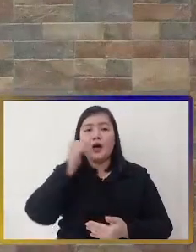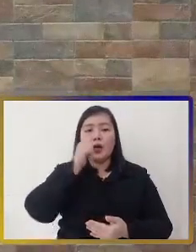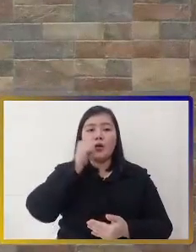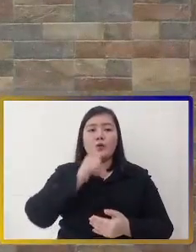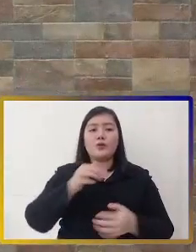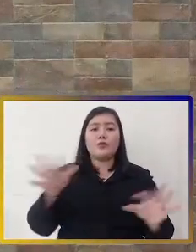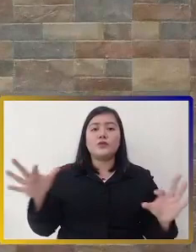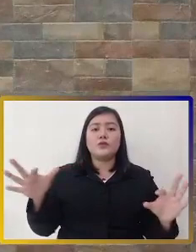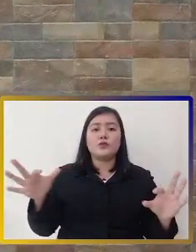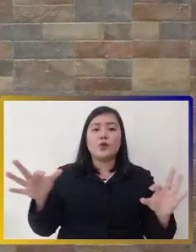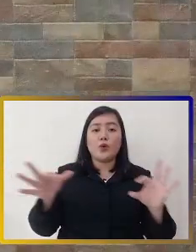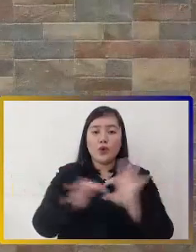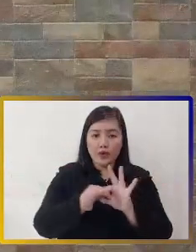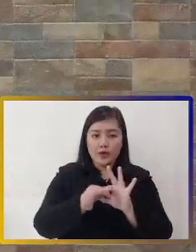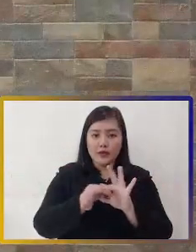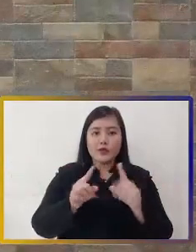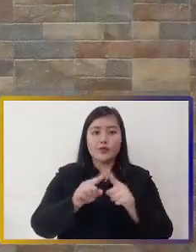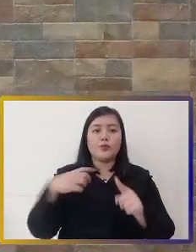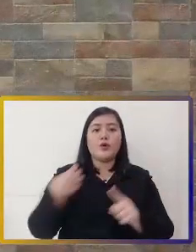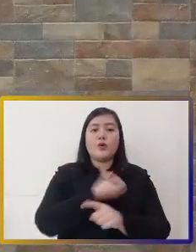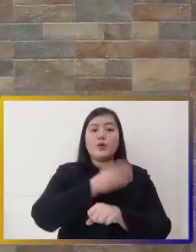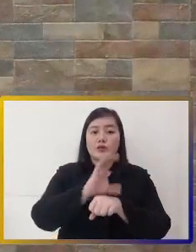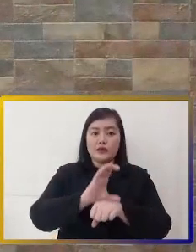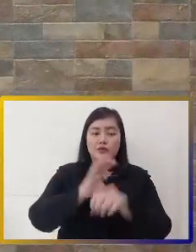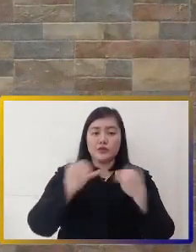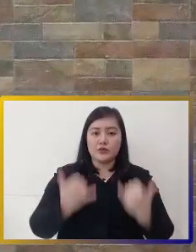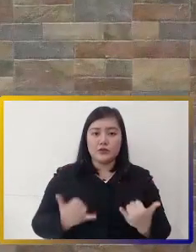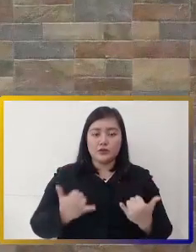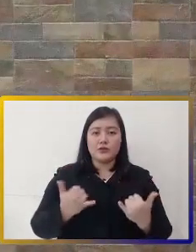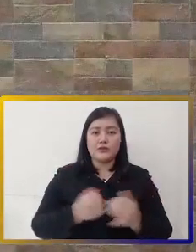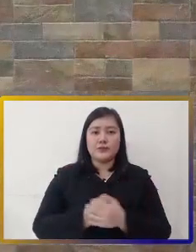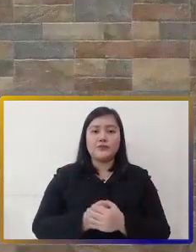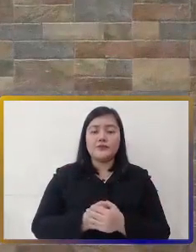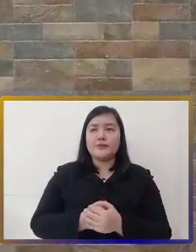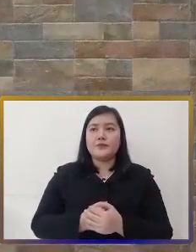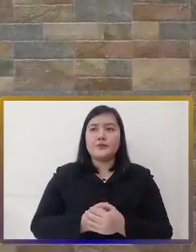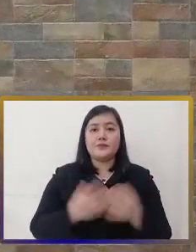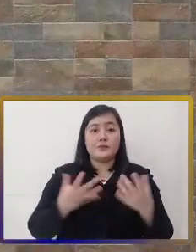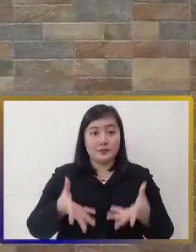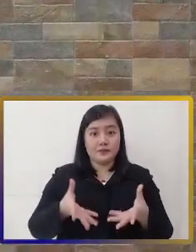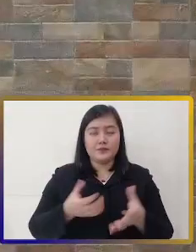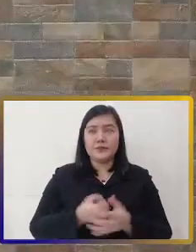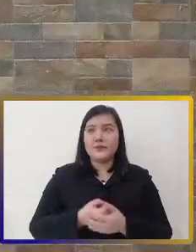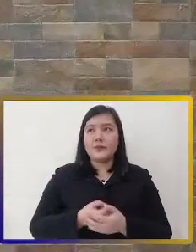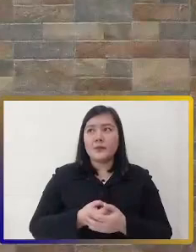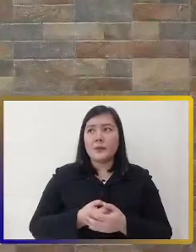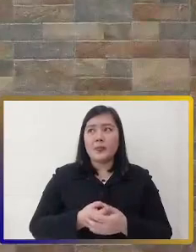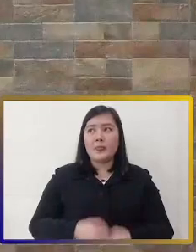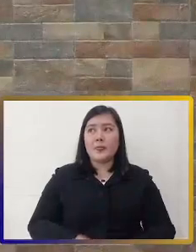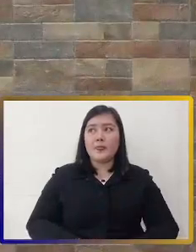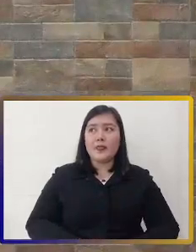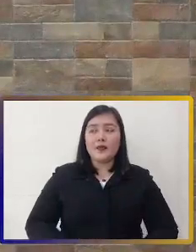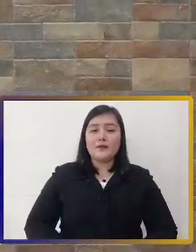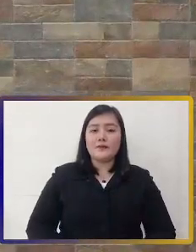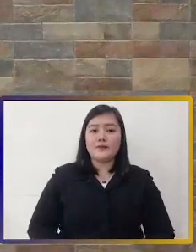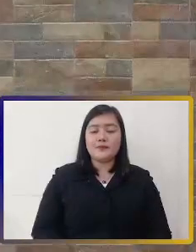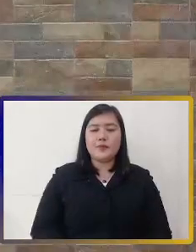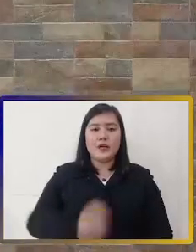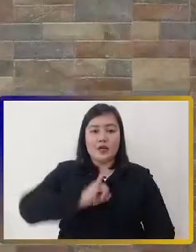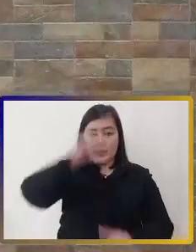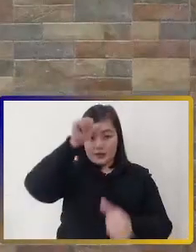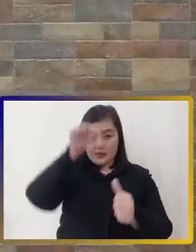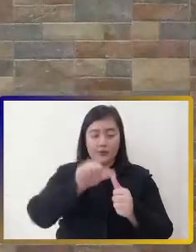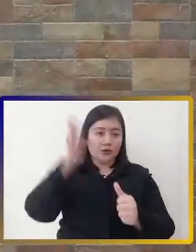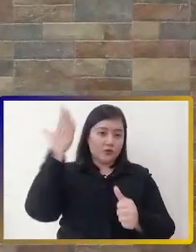sa ating pong simbahan. You see? Paano po natin yan hahanapin? And tandaan nyo po, last time na maalala ko pong binanggit ko rin po sa